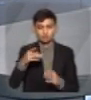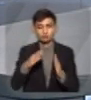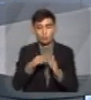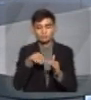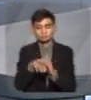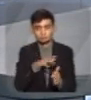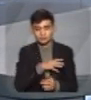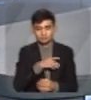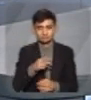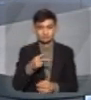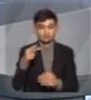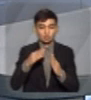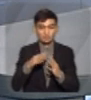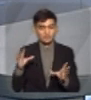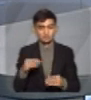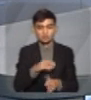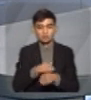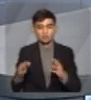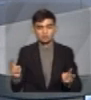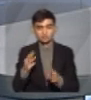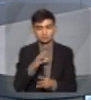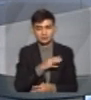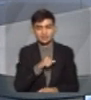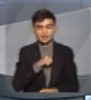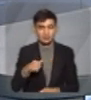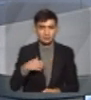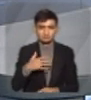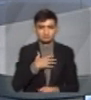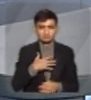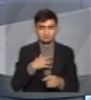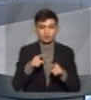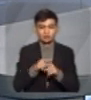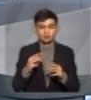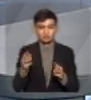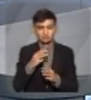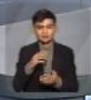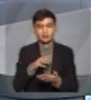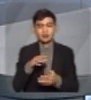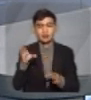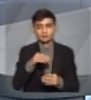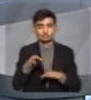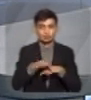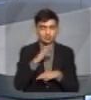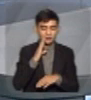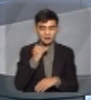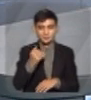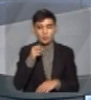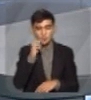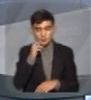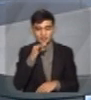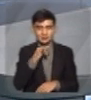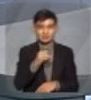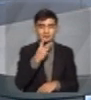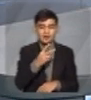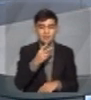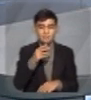коттедже, превратилось в пепел. Сам он получил ожог верхних дыхательных путей. К счастью, не пострадали его супруга, племянница и двое